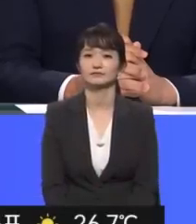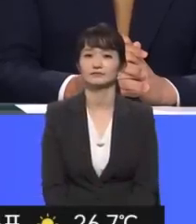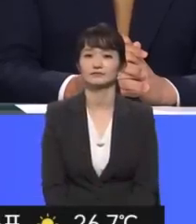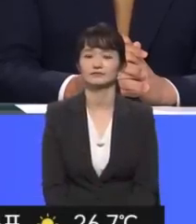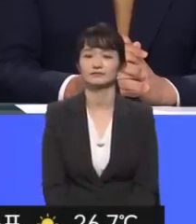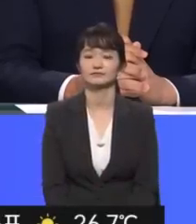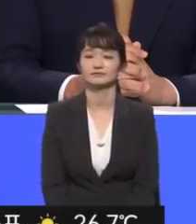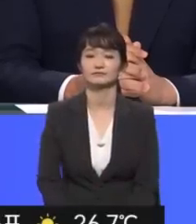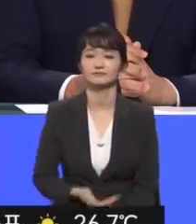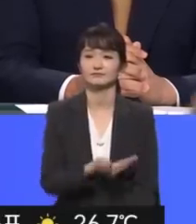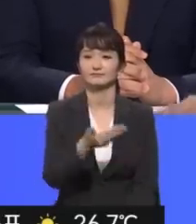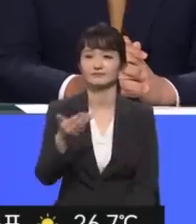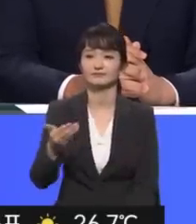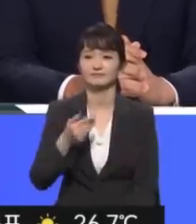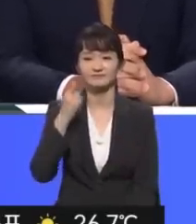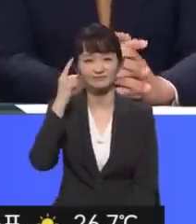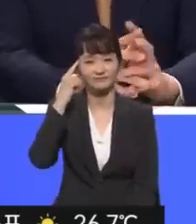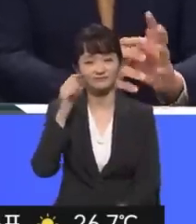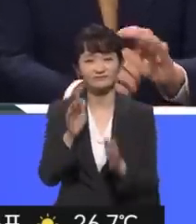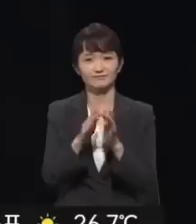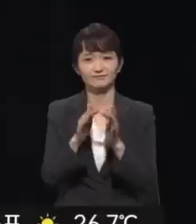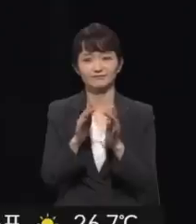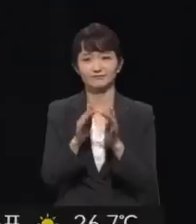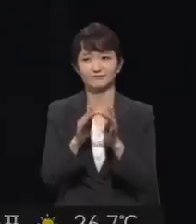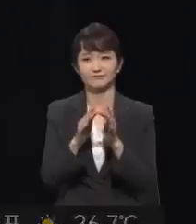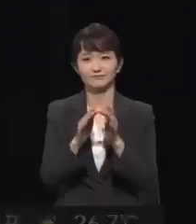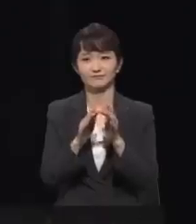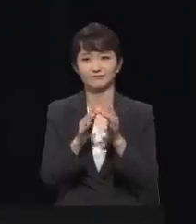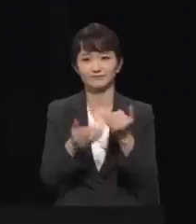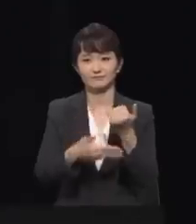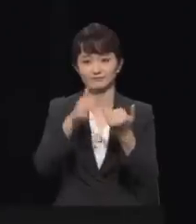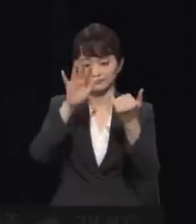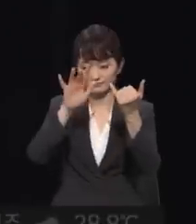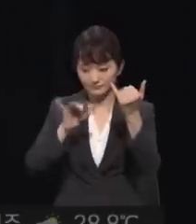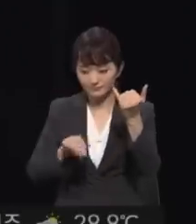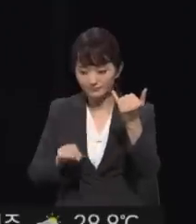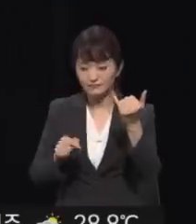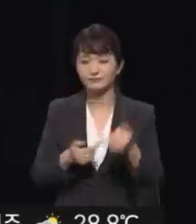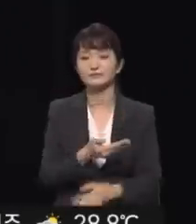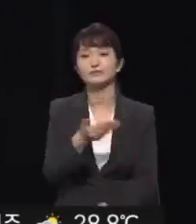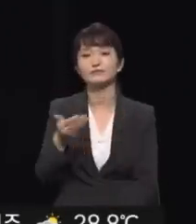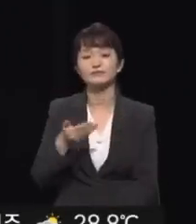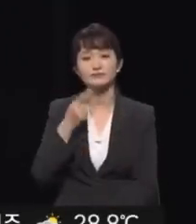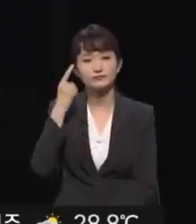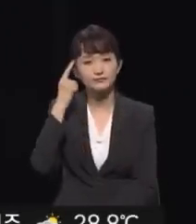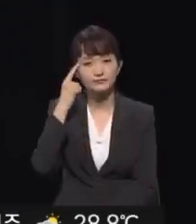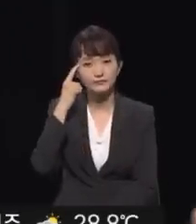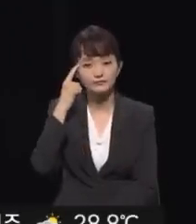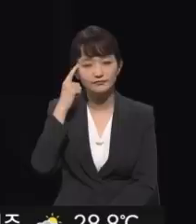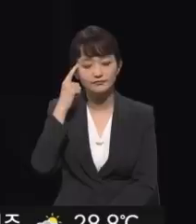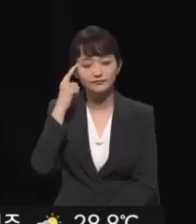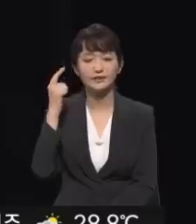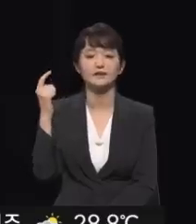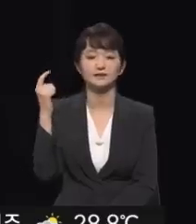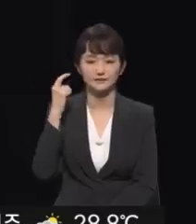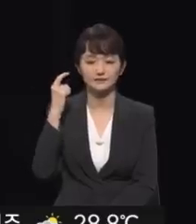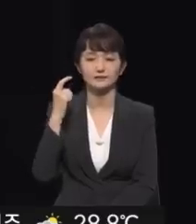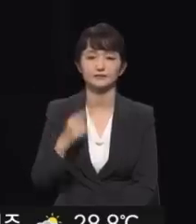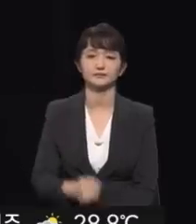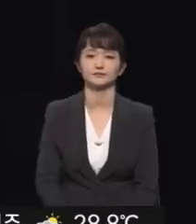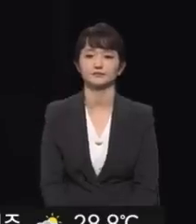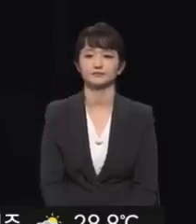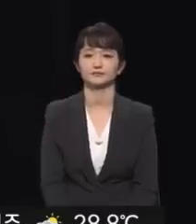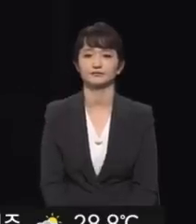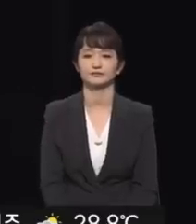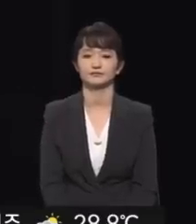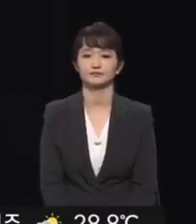시청자와의 의원들의 대표 이 중에서 오늘 같이 오직 청결과 에 대한 시청자들의 의견을 좀 듣고 록 하겠습니다